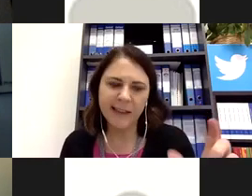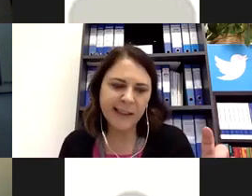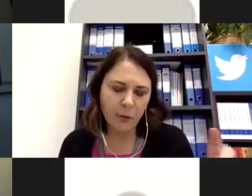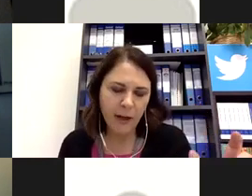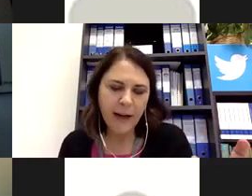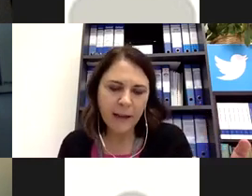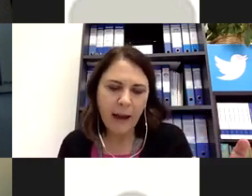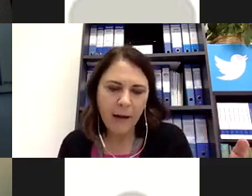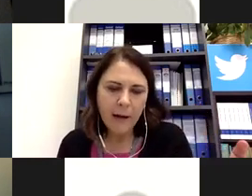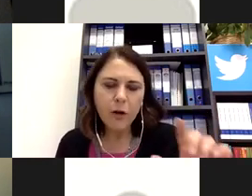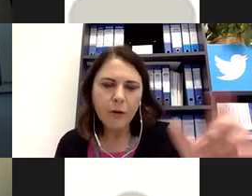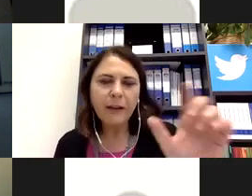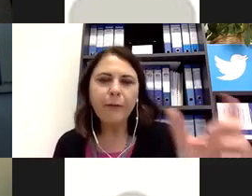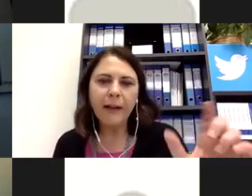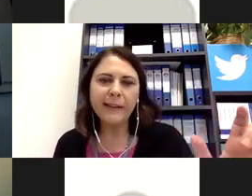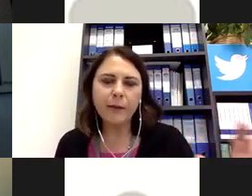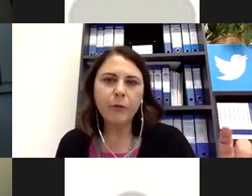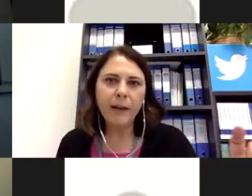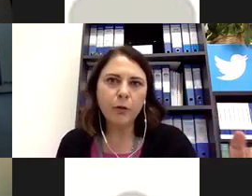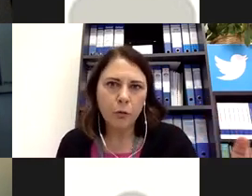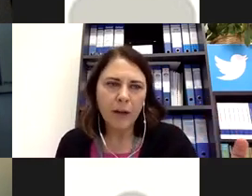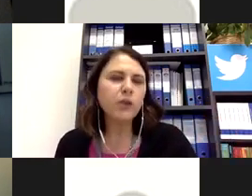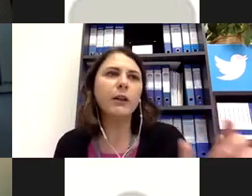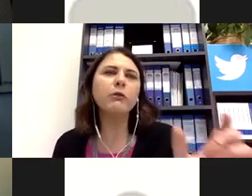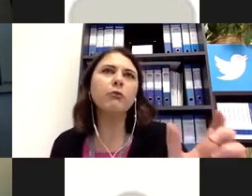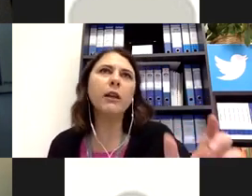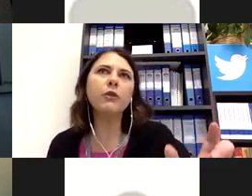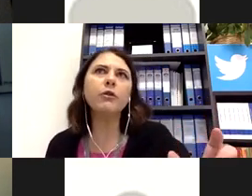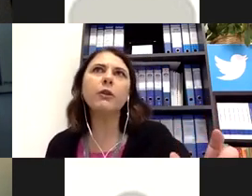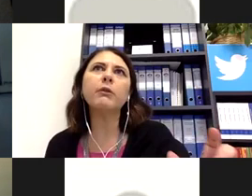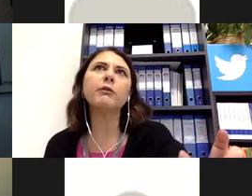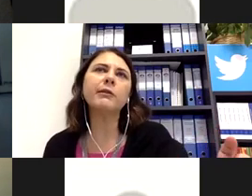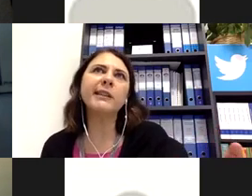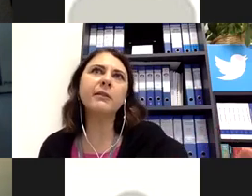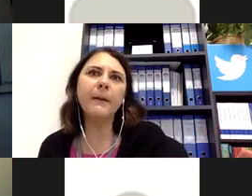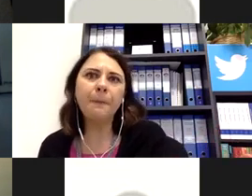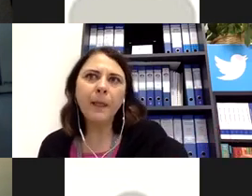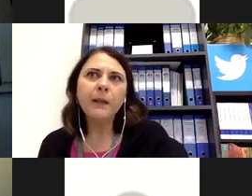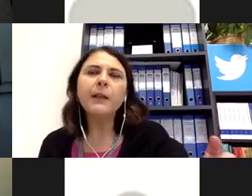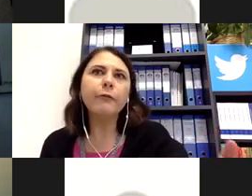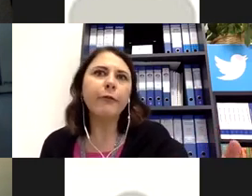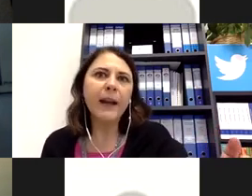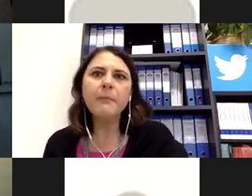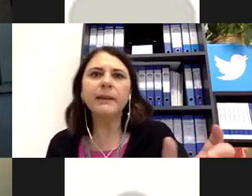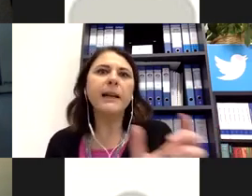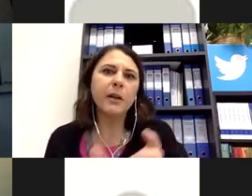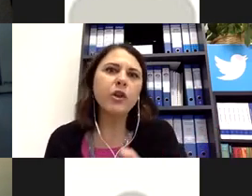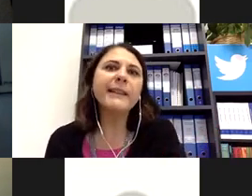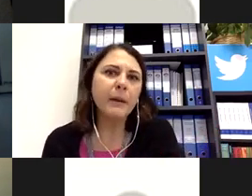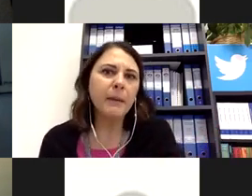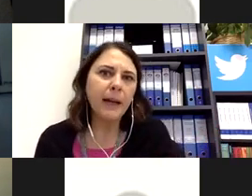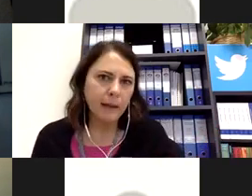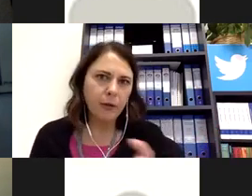tracimazione in realtà quello che differenzia i due attori cioè tutti e due ragionano sulla costruzione di un frame dell